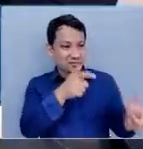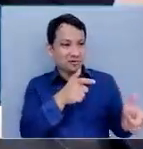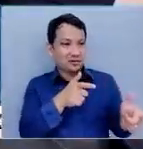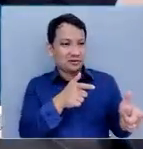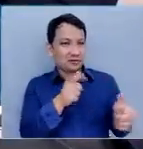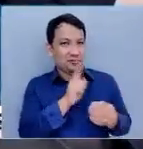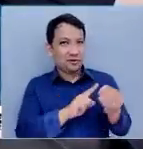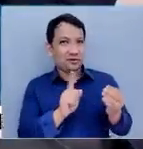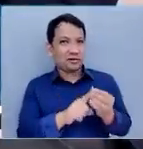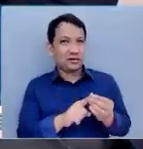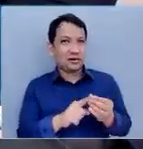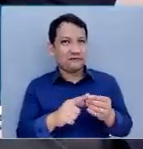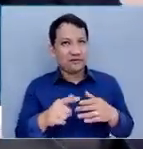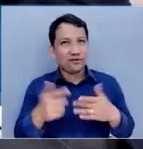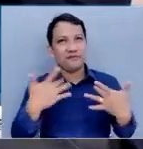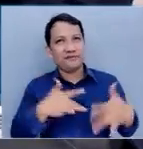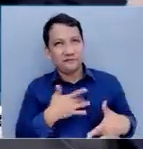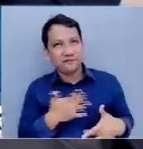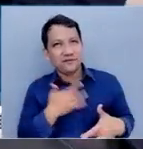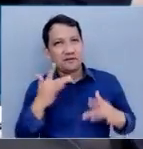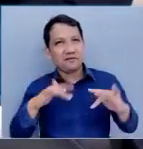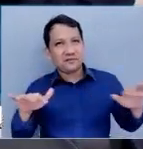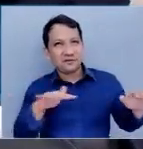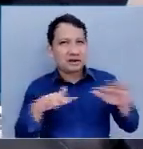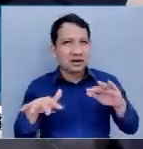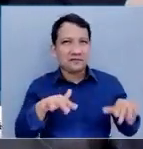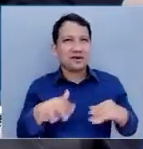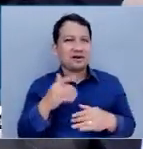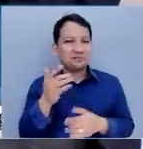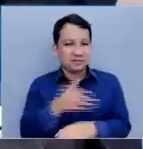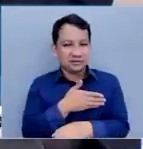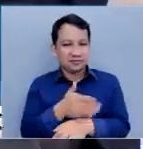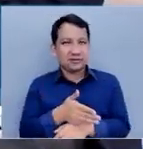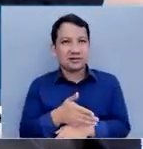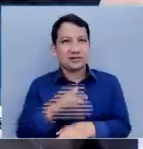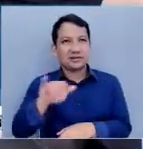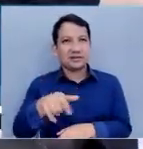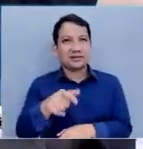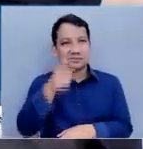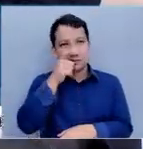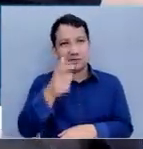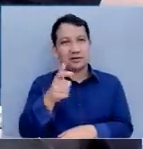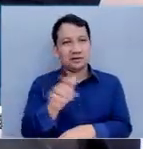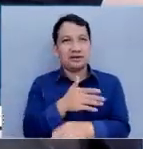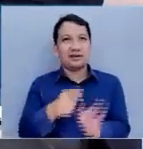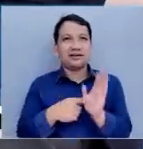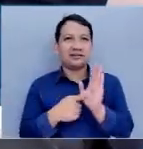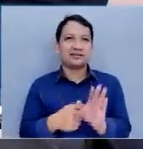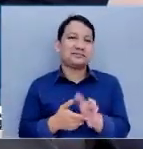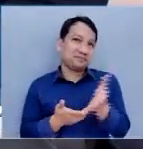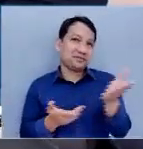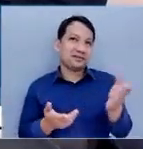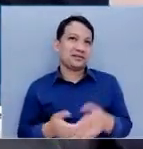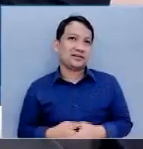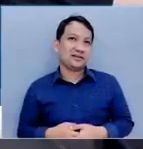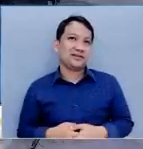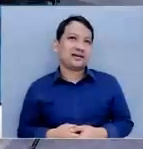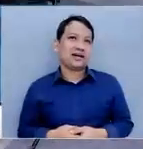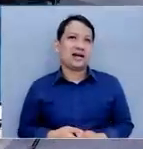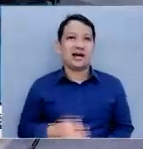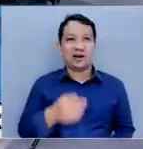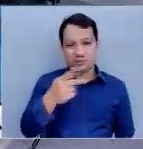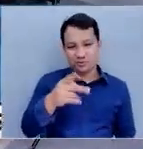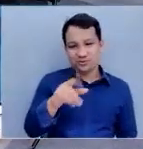ng R&B feel at R&B riffs a JR style itong mga ipapakanda namin sa iyo, okay? Pakulot ni JR. Ayun,